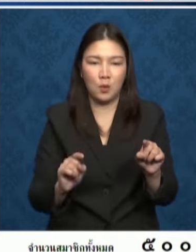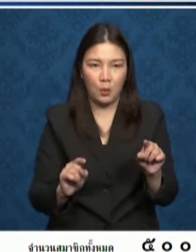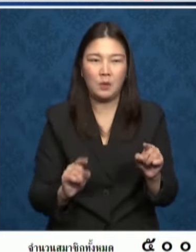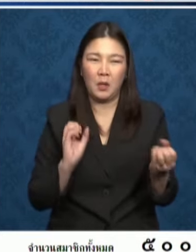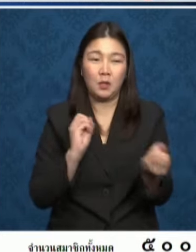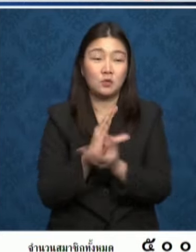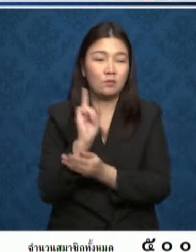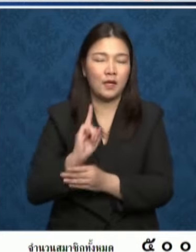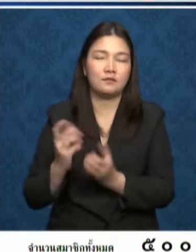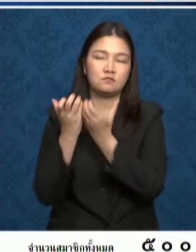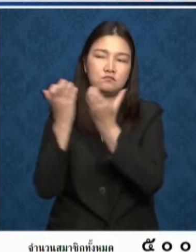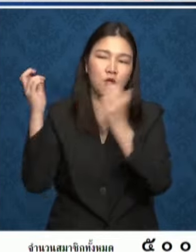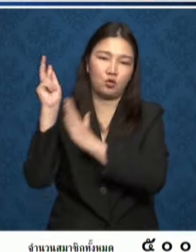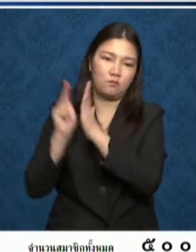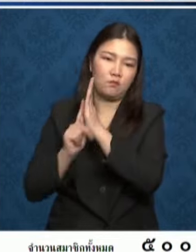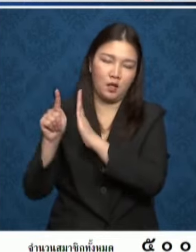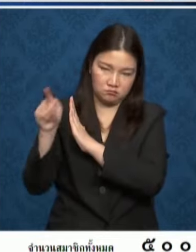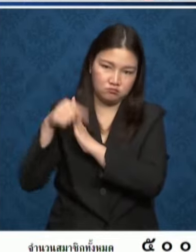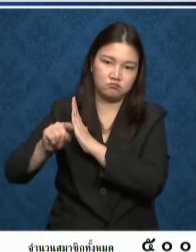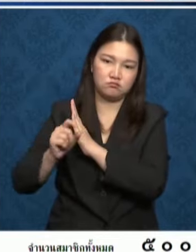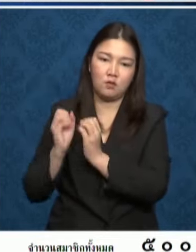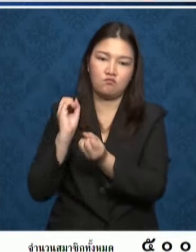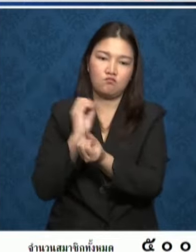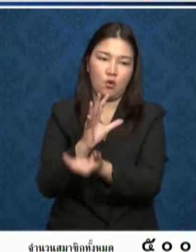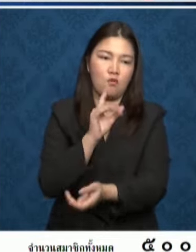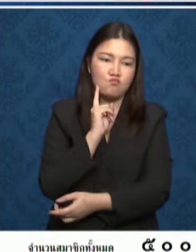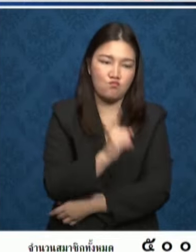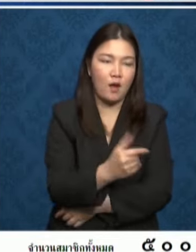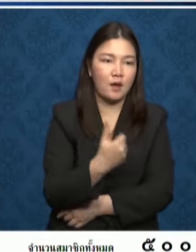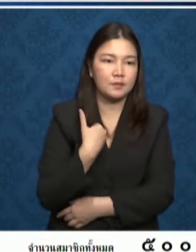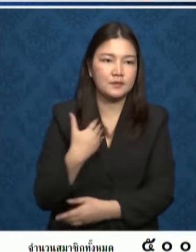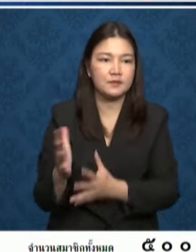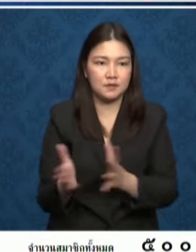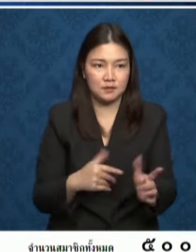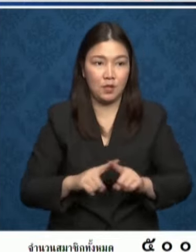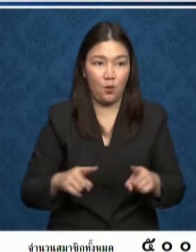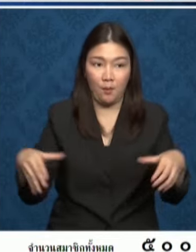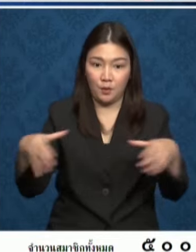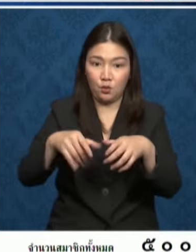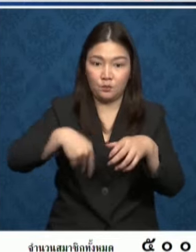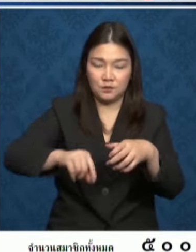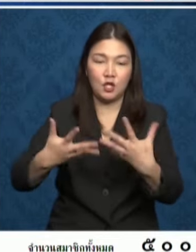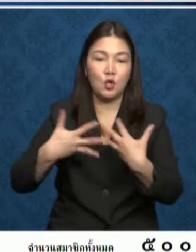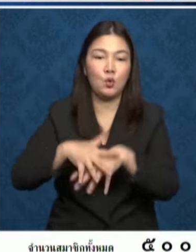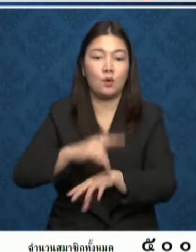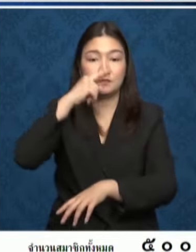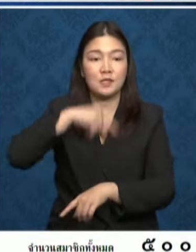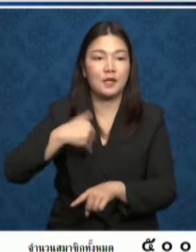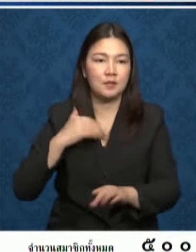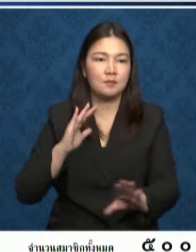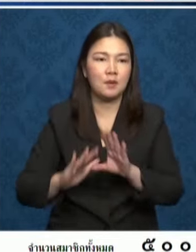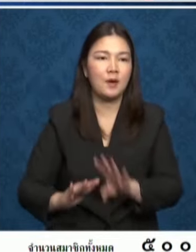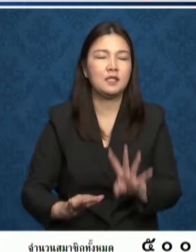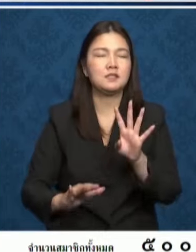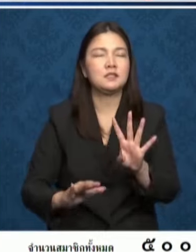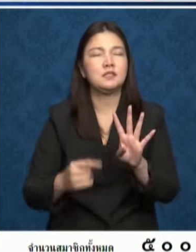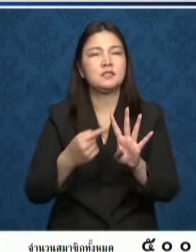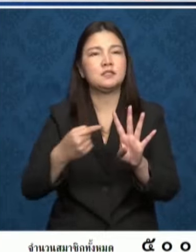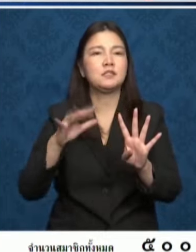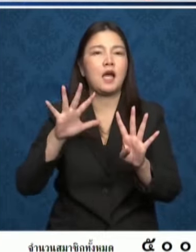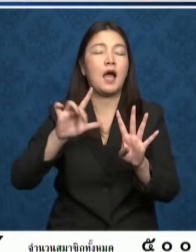รัฐโดยตรงนะครับอีกกลุ่มหนึ่งคือกลุ่มที่กลมกลืนกับสังคมไทยแล้วประมาณ 4-5ล้านคนกลุ่ม